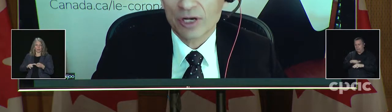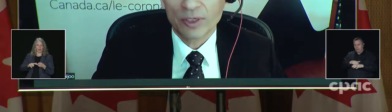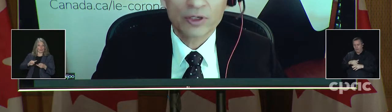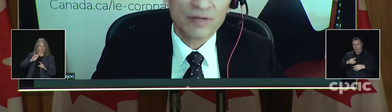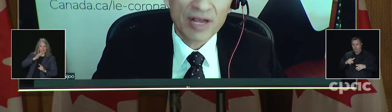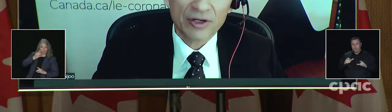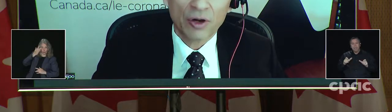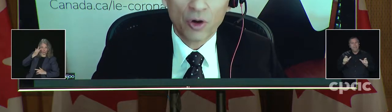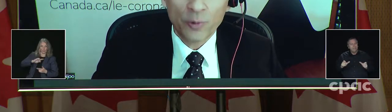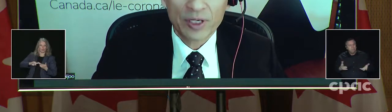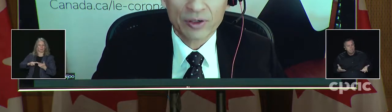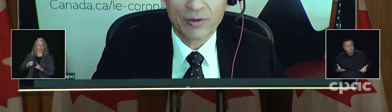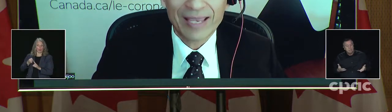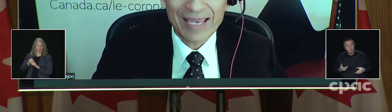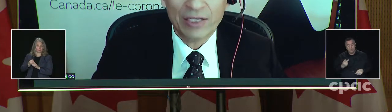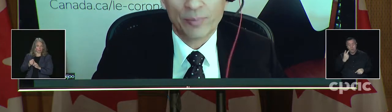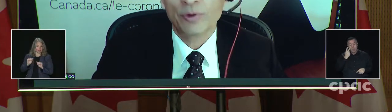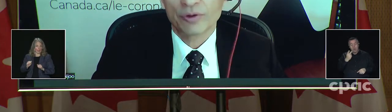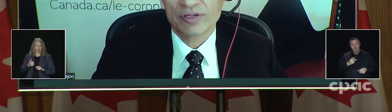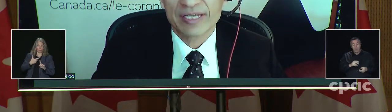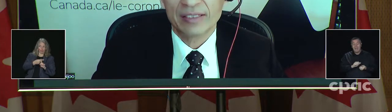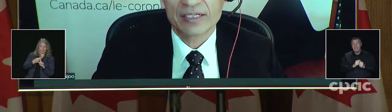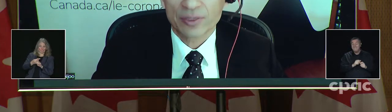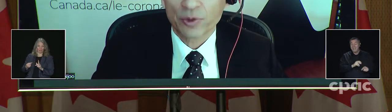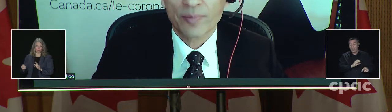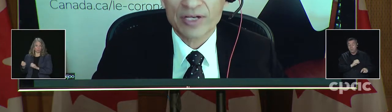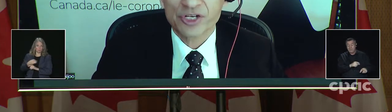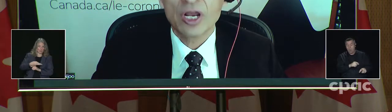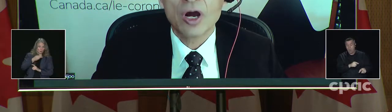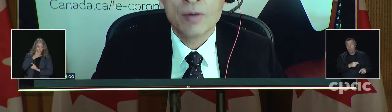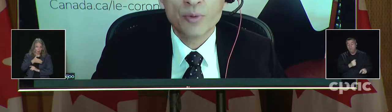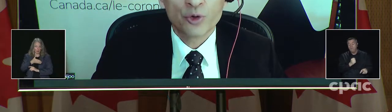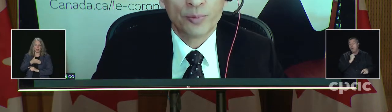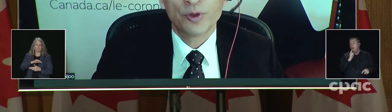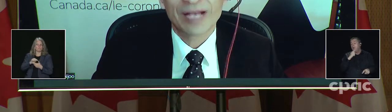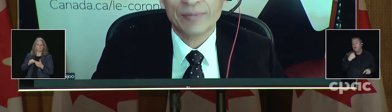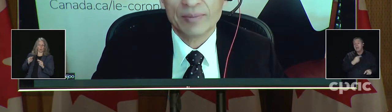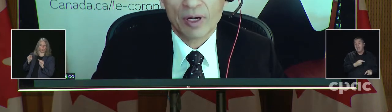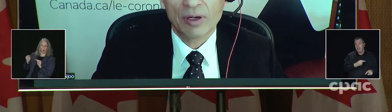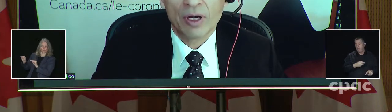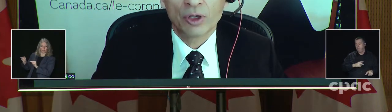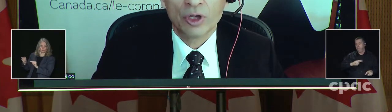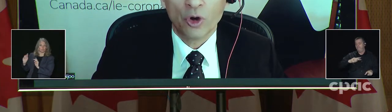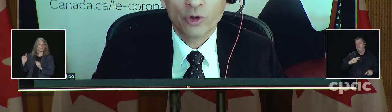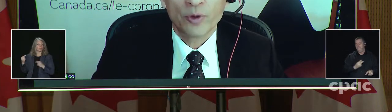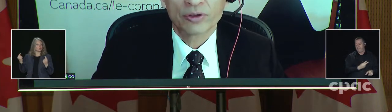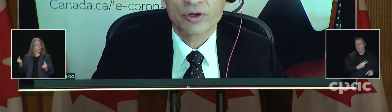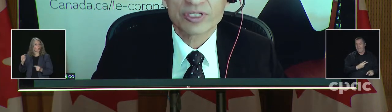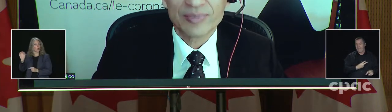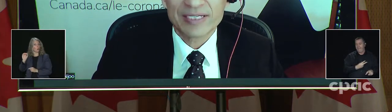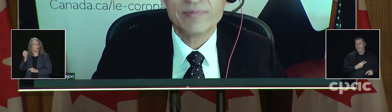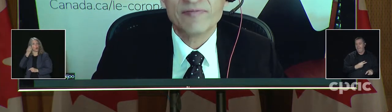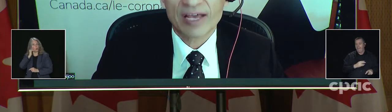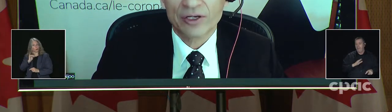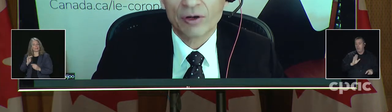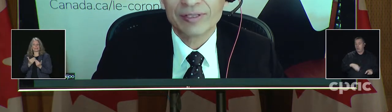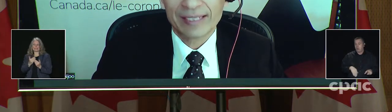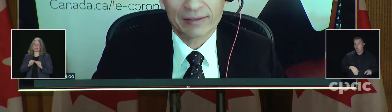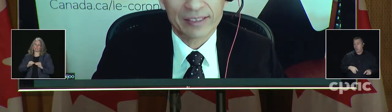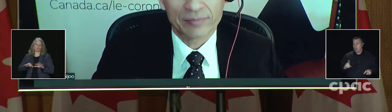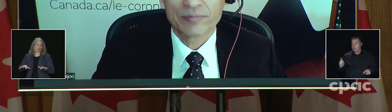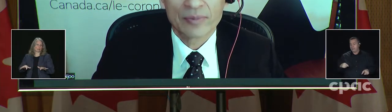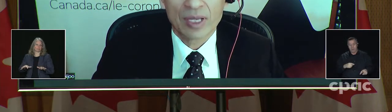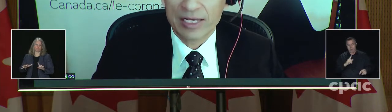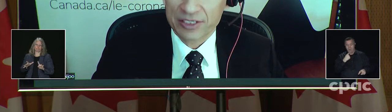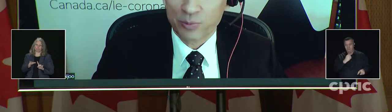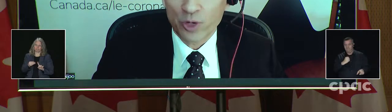il semble que le variant Omicron ait le potentiel de se propager beaucoup plus rapidement que le hautement transmissible variant